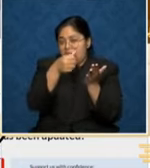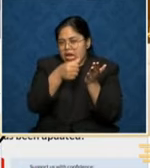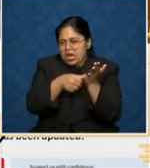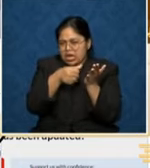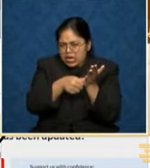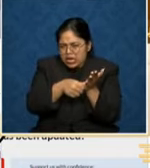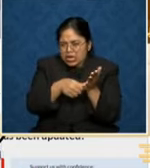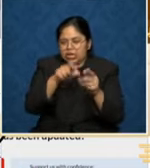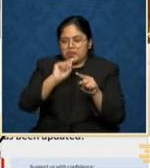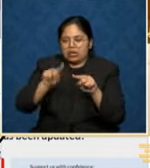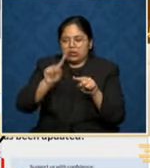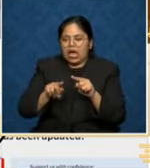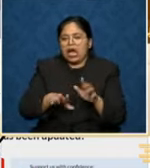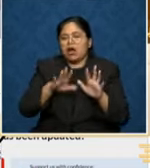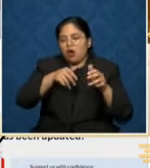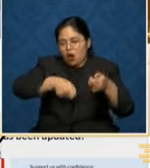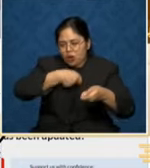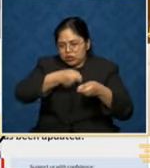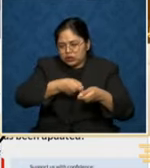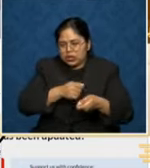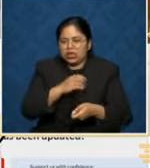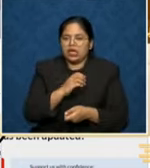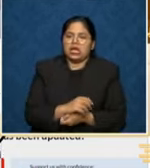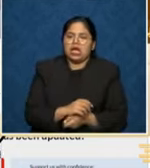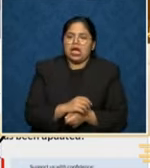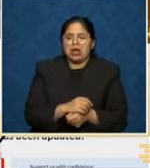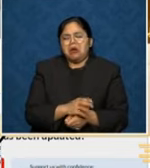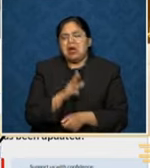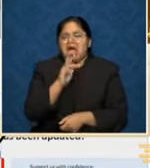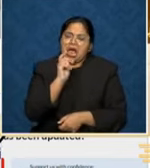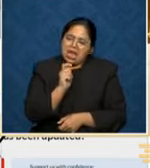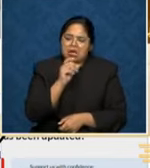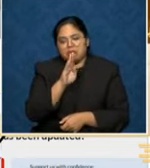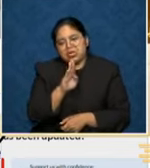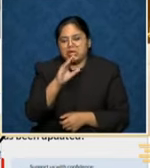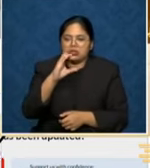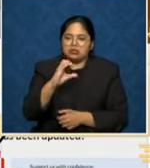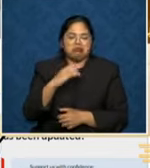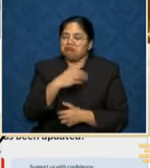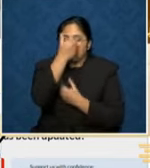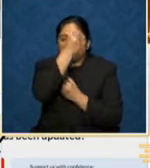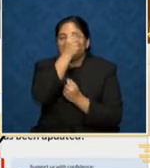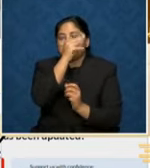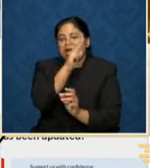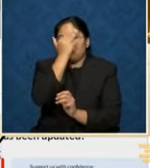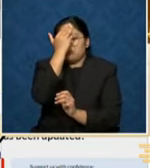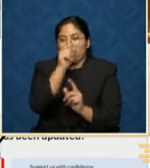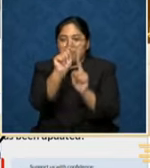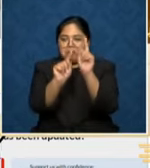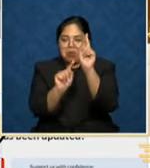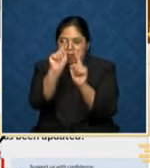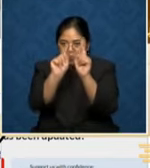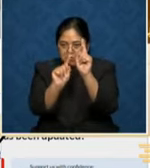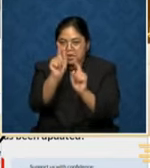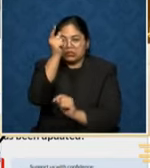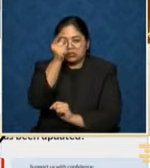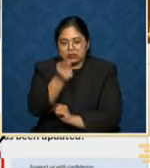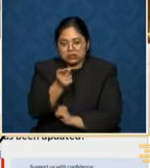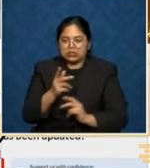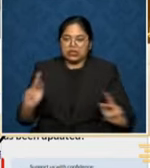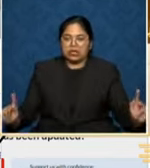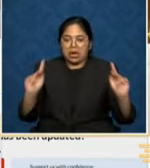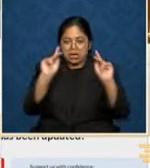ดมาสักครู่นะครับท่านจะให้เกรดดีบีซีผมไม่ได้ใส่ใจนะครับการที่จะประเมินนะครับว่ากระทร